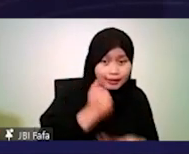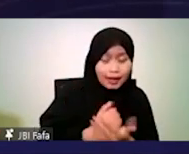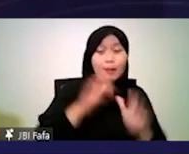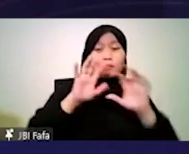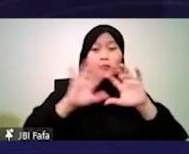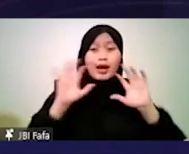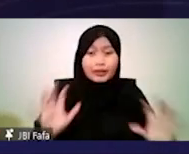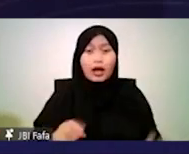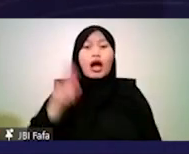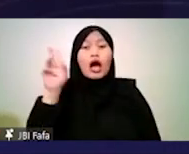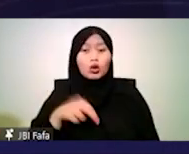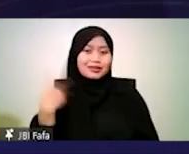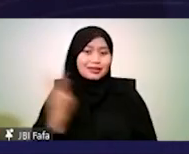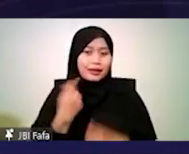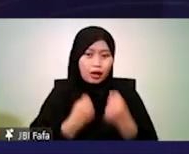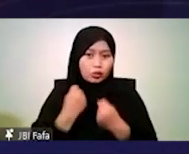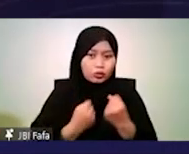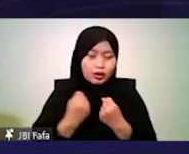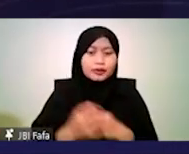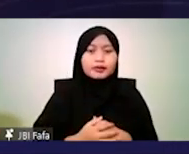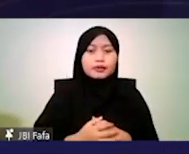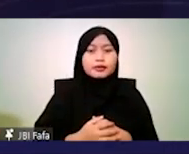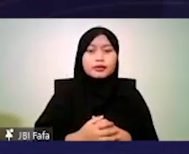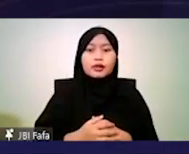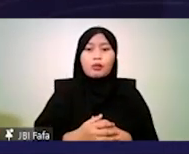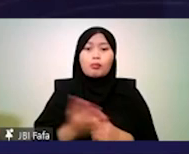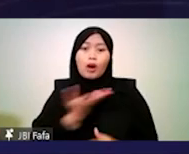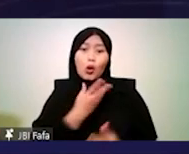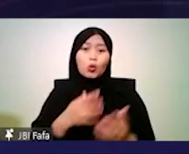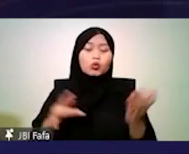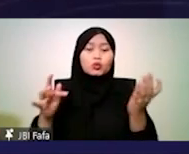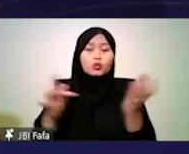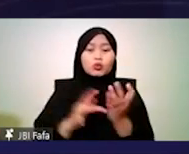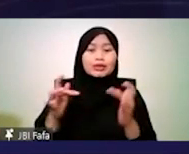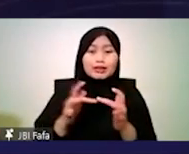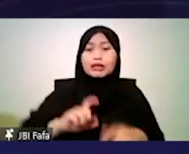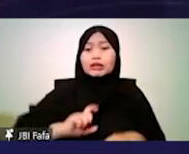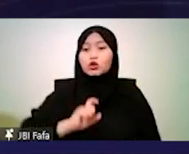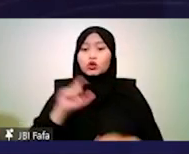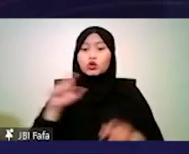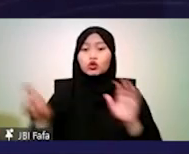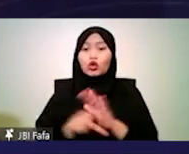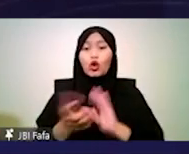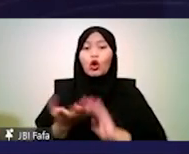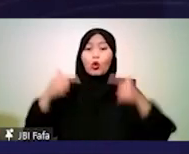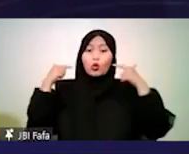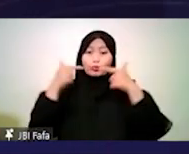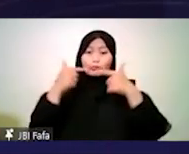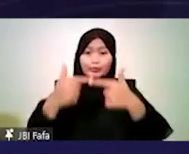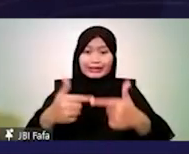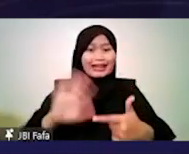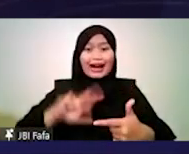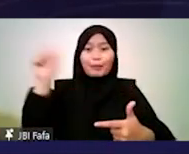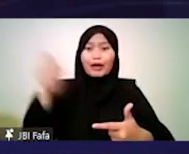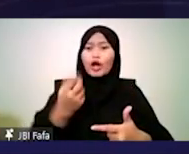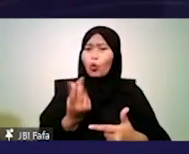memang harus kita lakukan untuk mendigitalkan kita misalnya naik bus jangan pakai uang batik kecuali